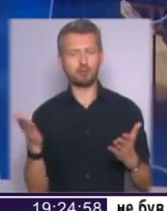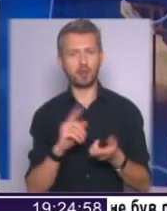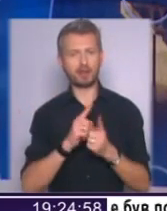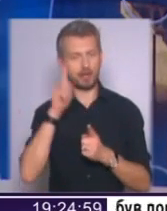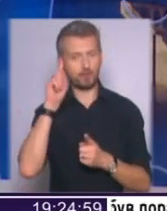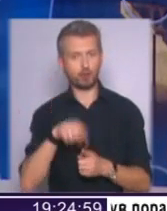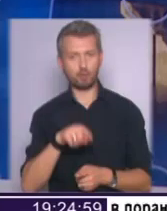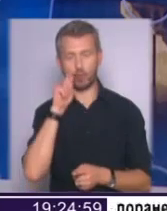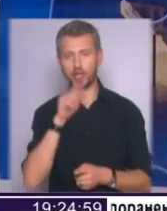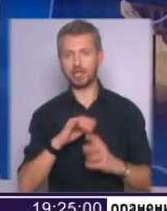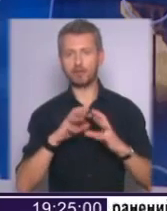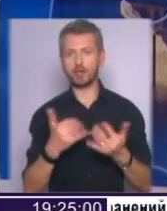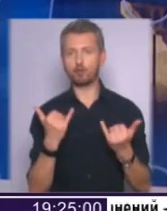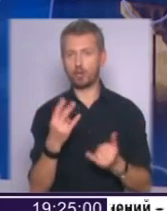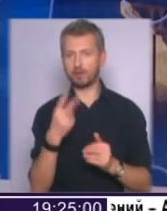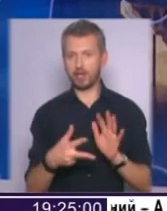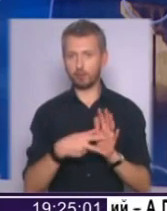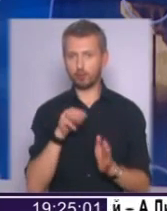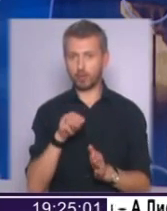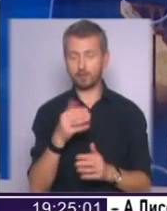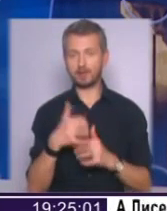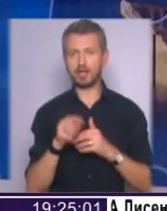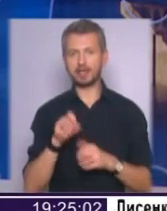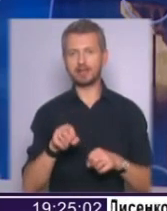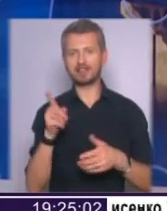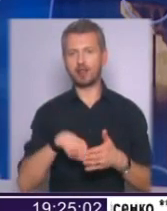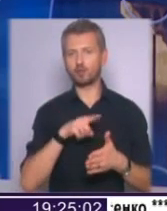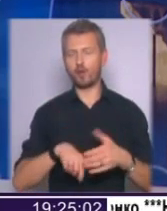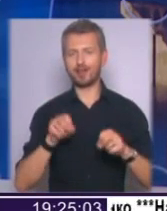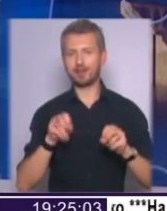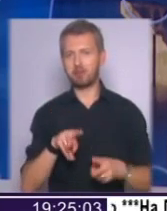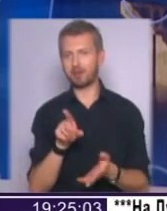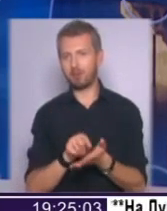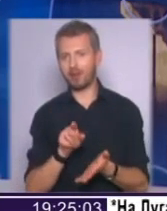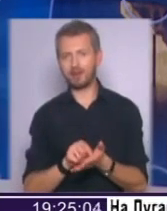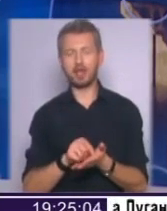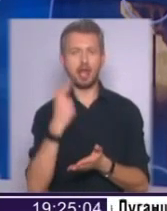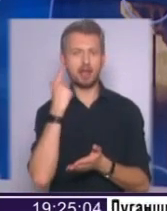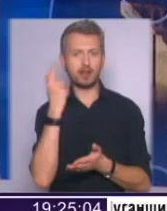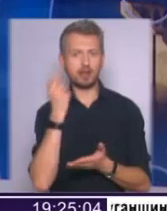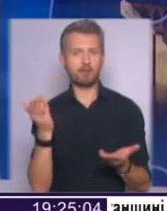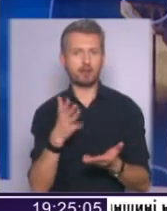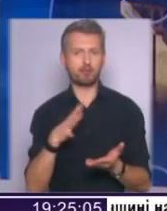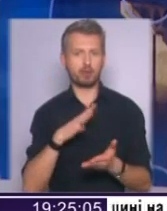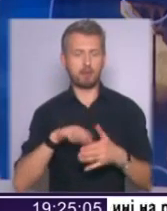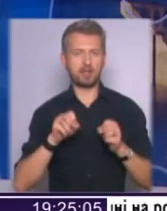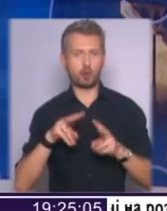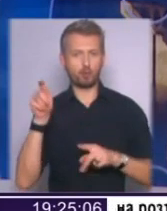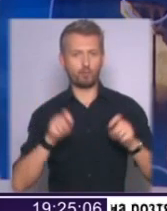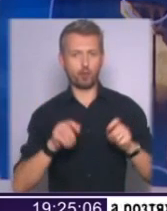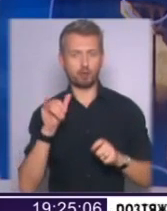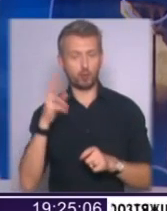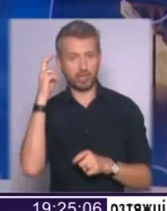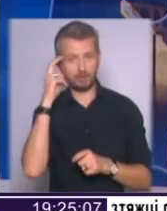світові сьогодні, 28 травня. Серед них – скасування спецпенсій, заяви, які лунали на безпековому форумі у Києві,